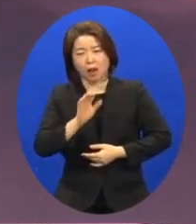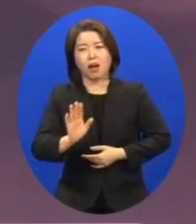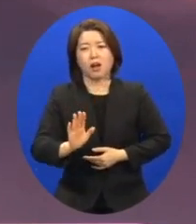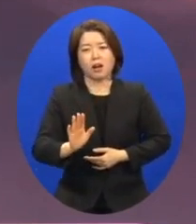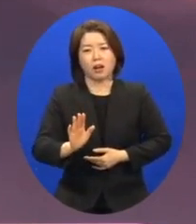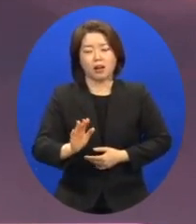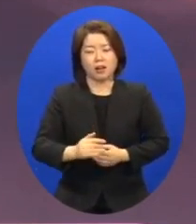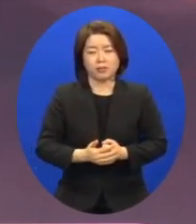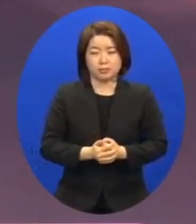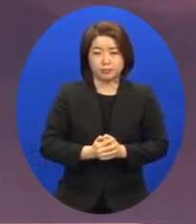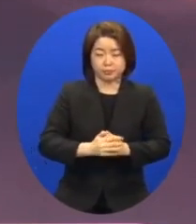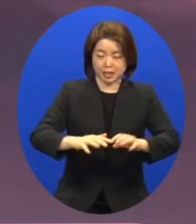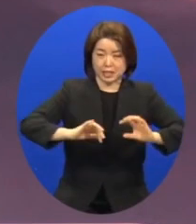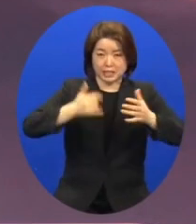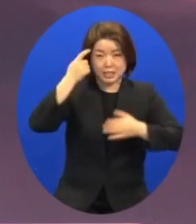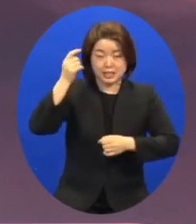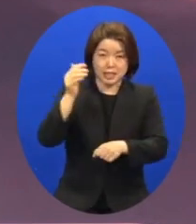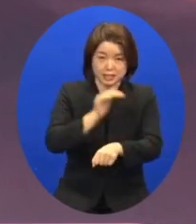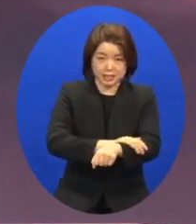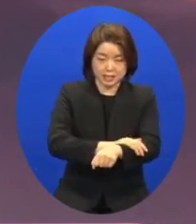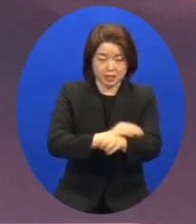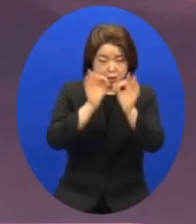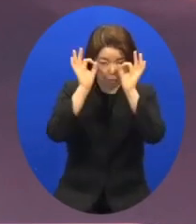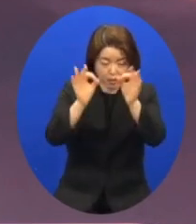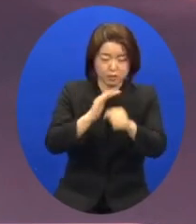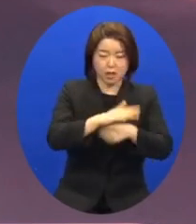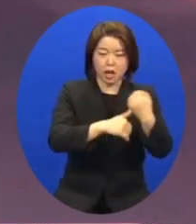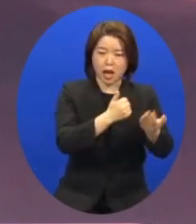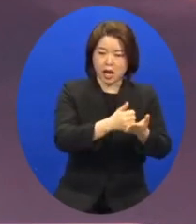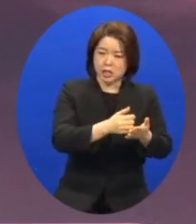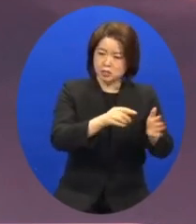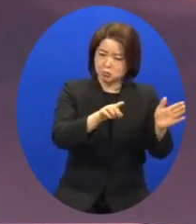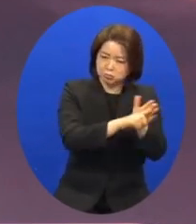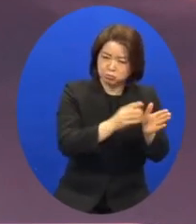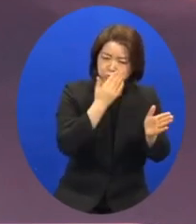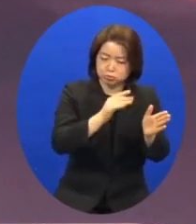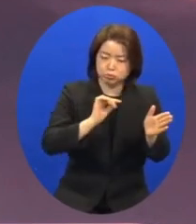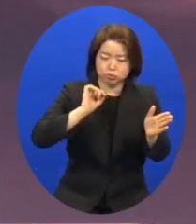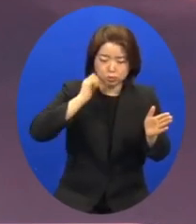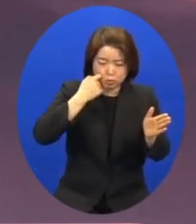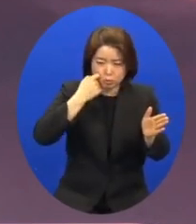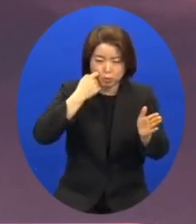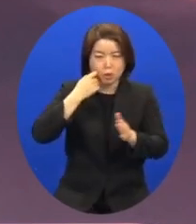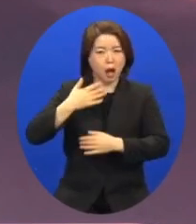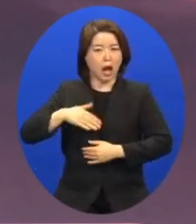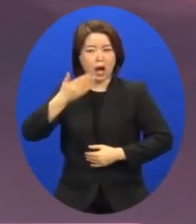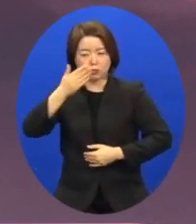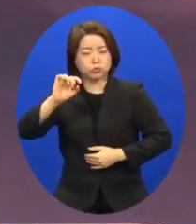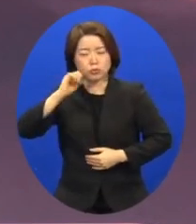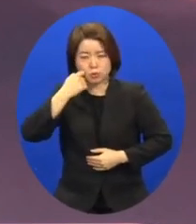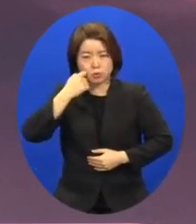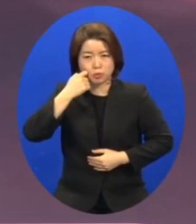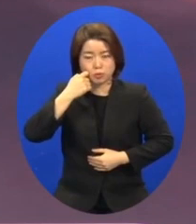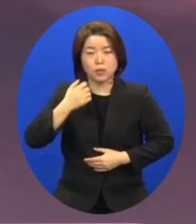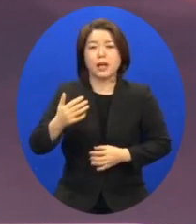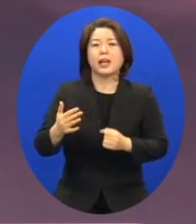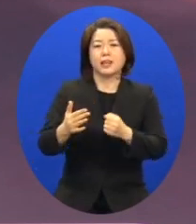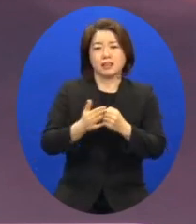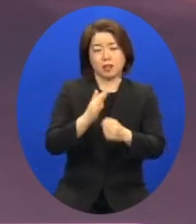세상은 지혜로는 하나님을 믿을 수도 없고 알 수도 없습니다 그래서 하나님께서